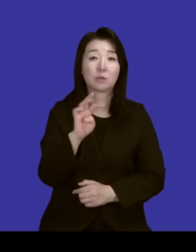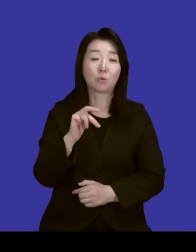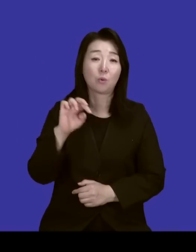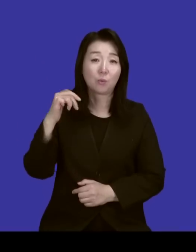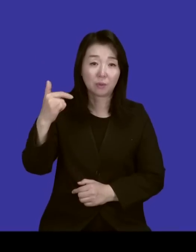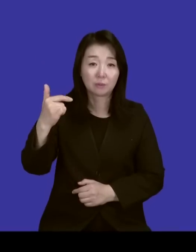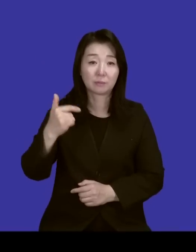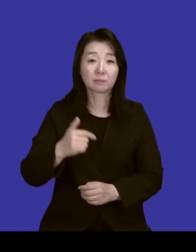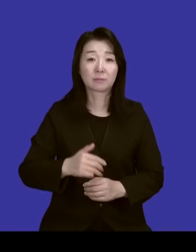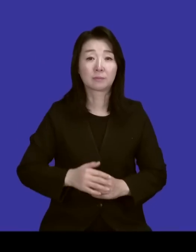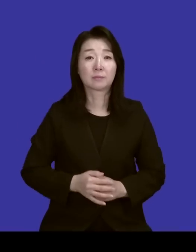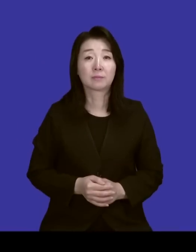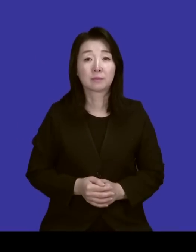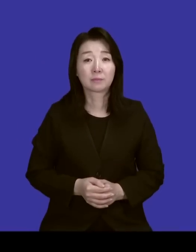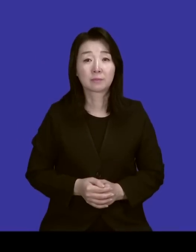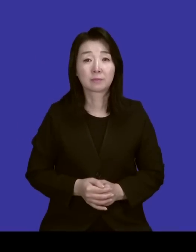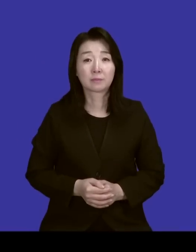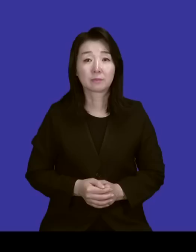이동원.